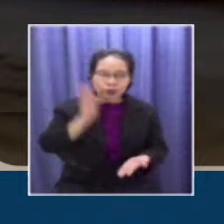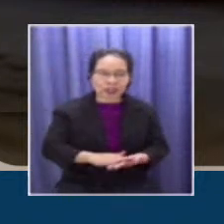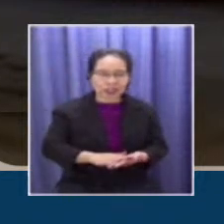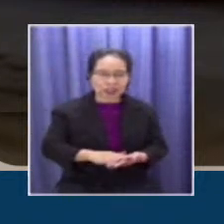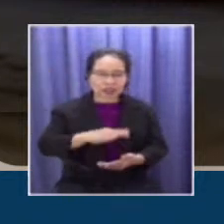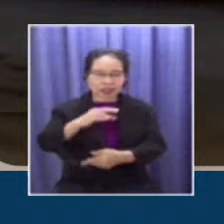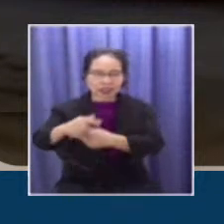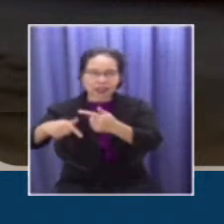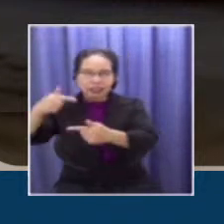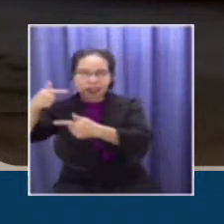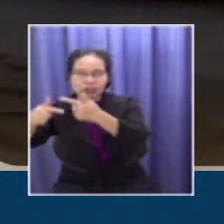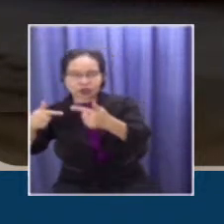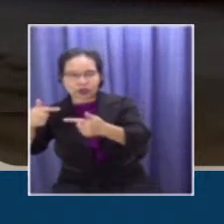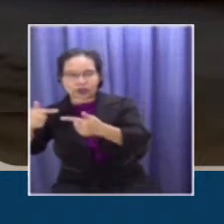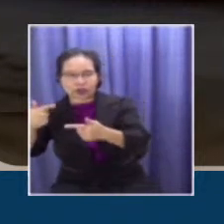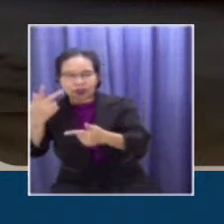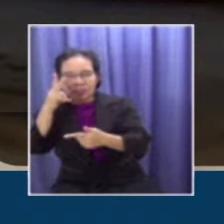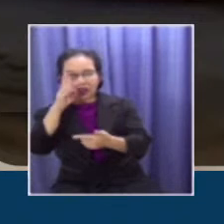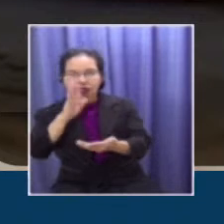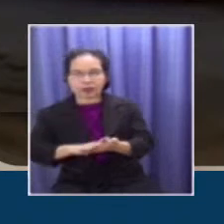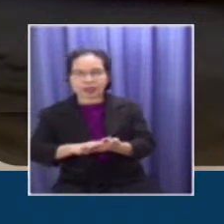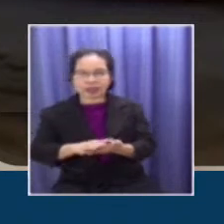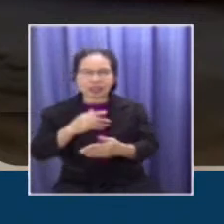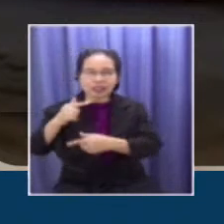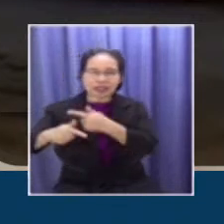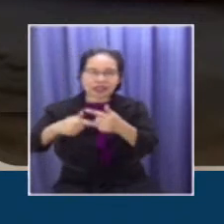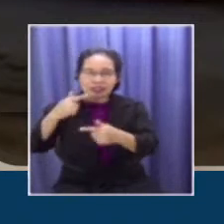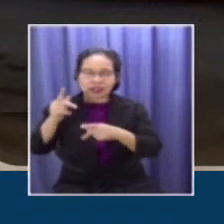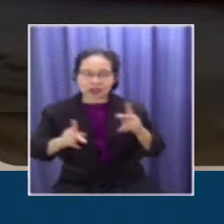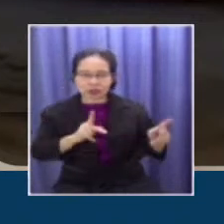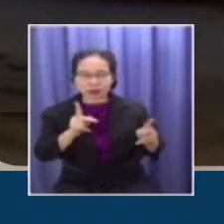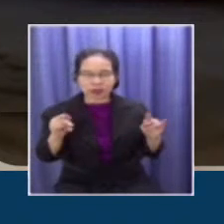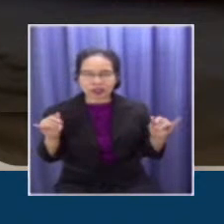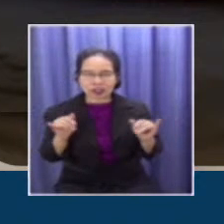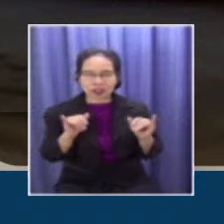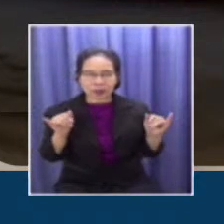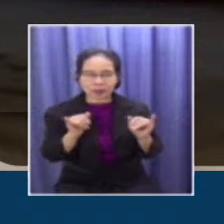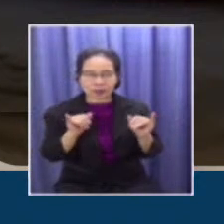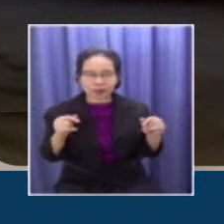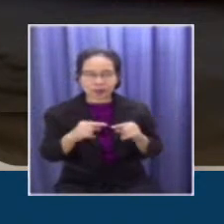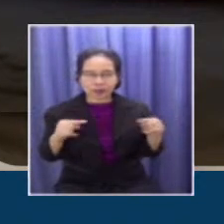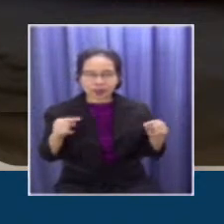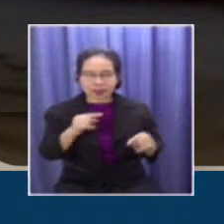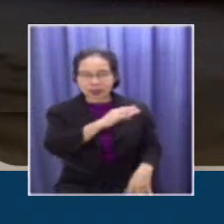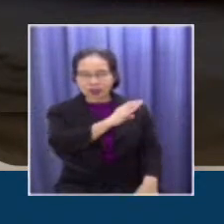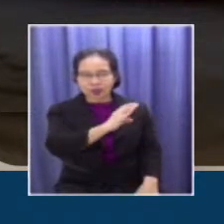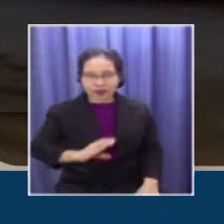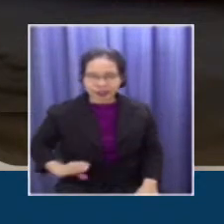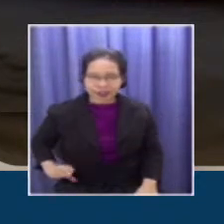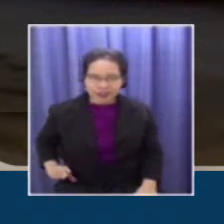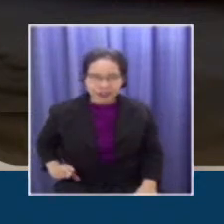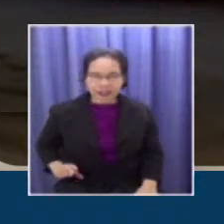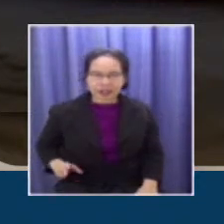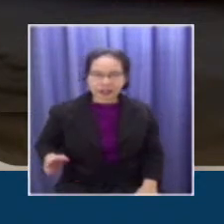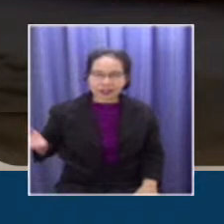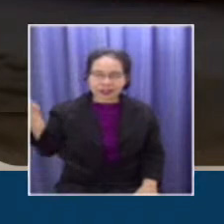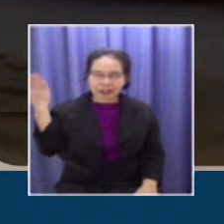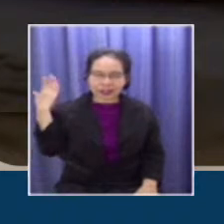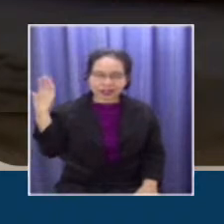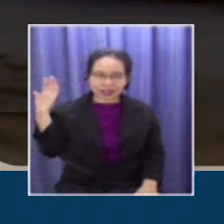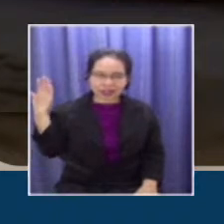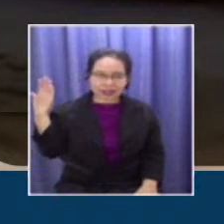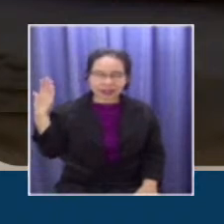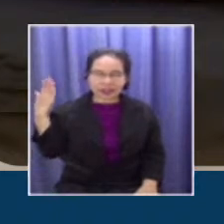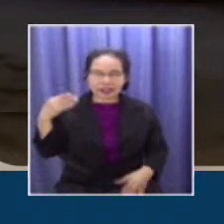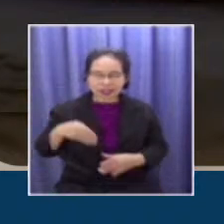anonti ahomane anase nipa wonto atoaso bɔne te sɛ Kristo watamfo no mu a wɔwɔ